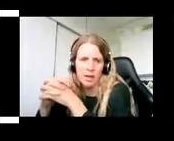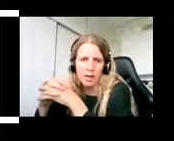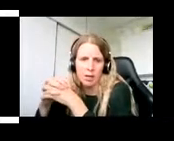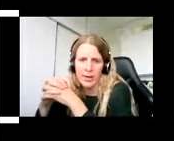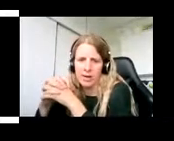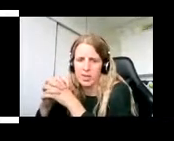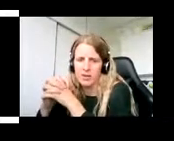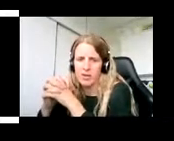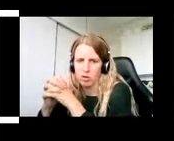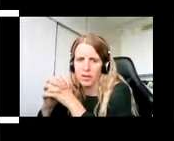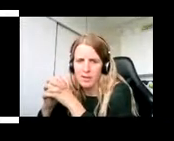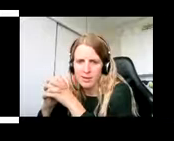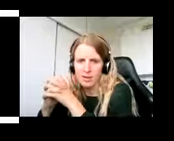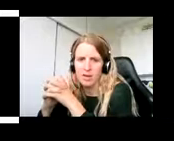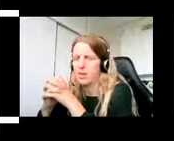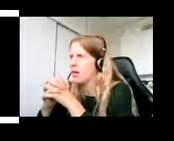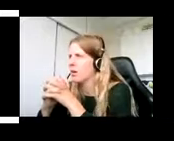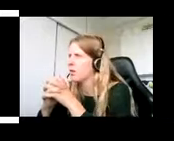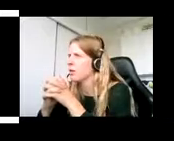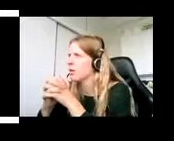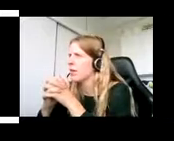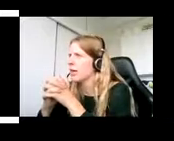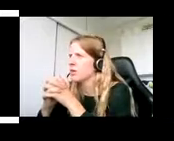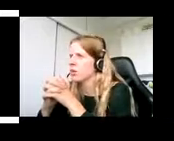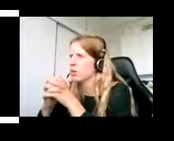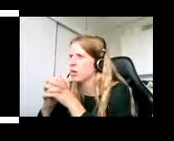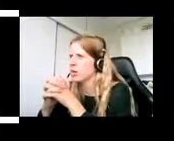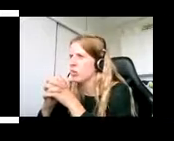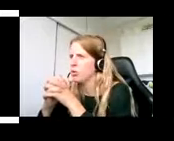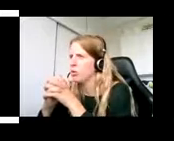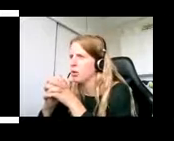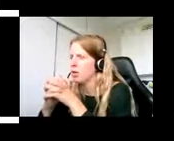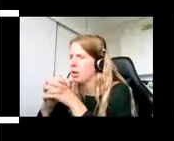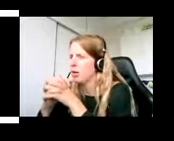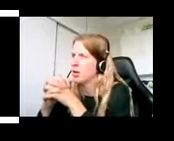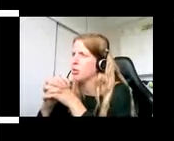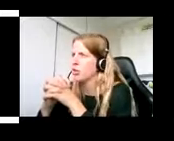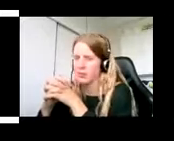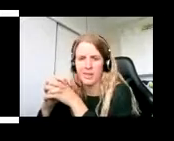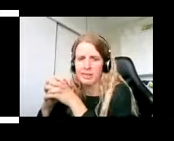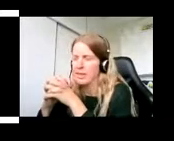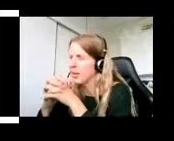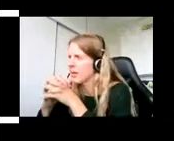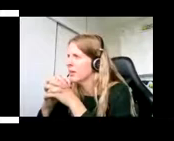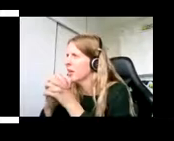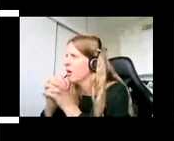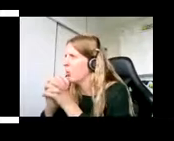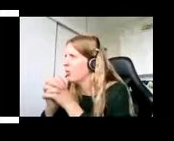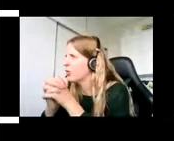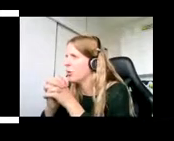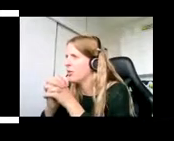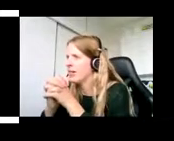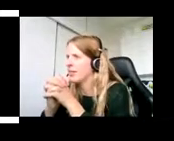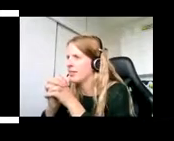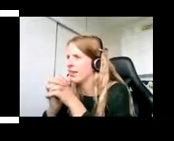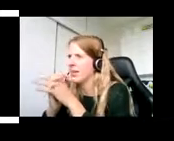overzichtje. Waar gaan wij als VDS nog op inzetten? En uiteindelijk het vragenuurtje, zoals daar juist beloofd. Een uurtje gaat misschien niet zijn, maar een